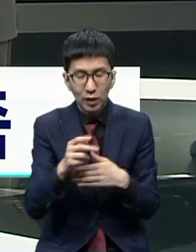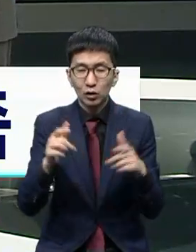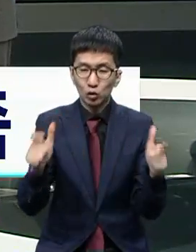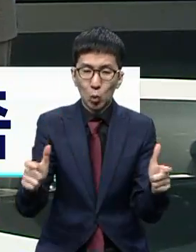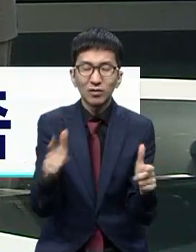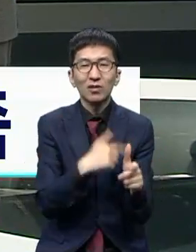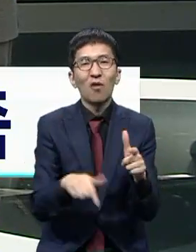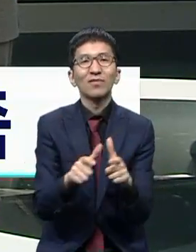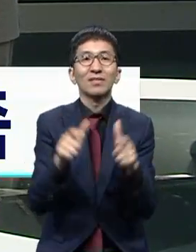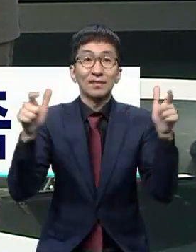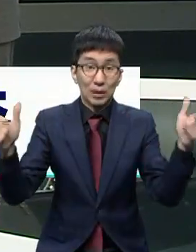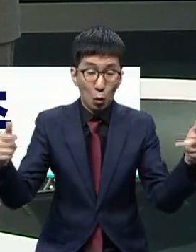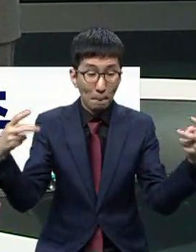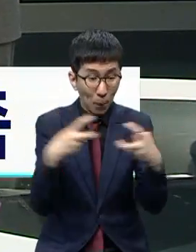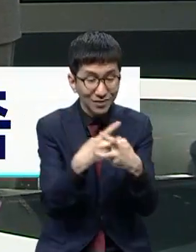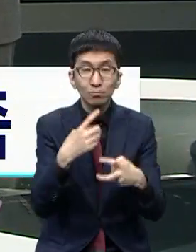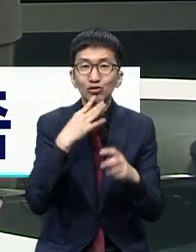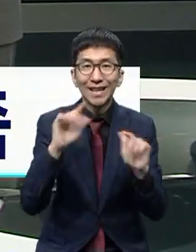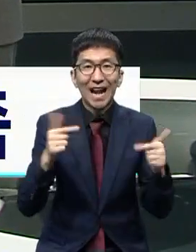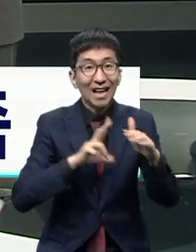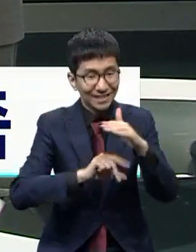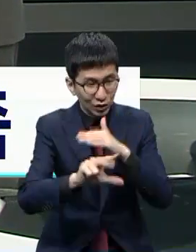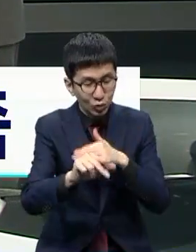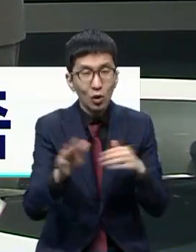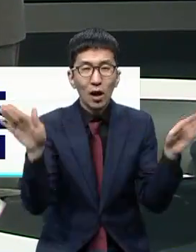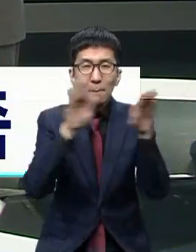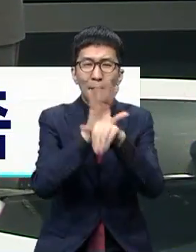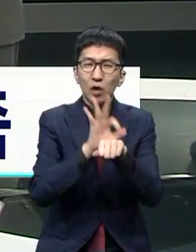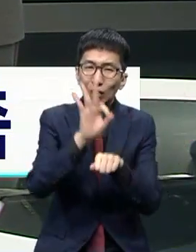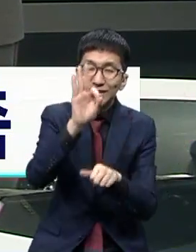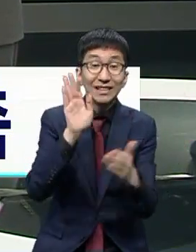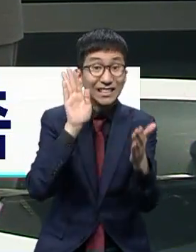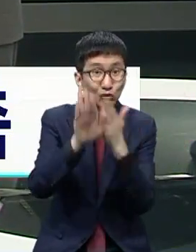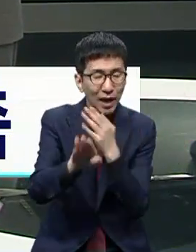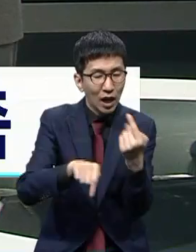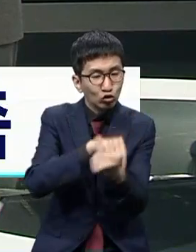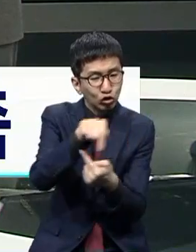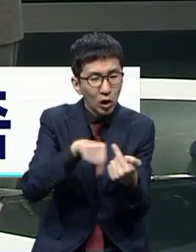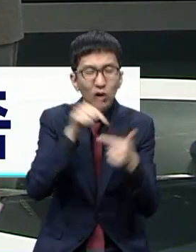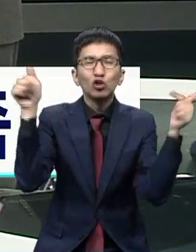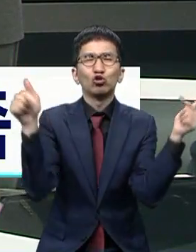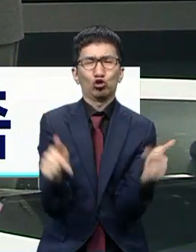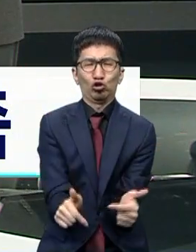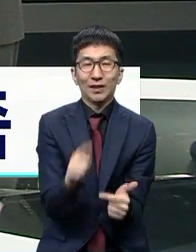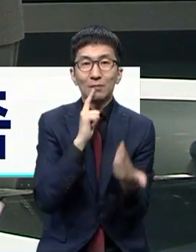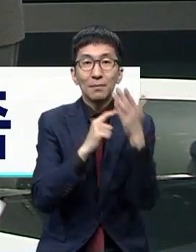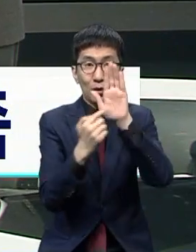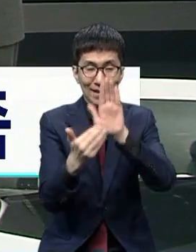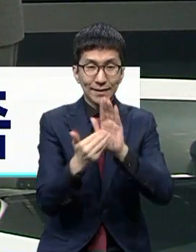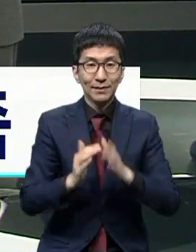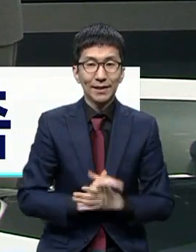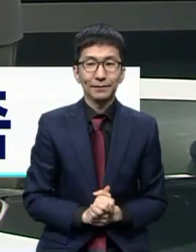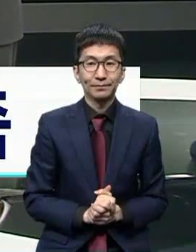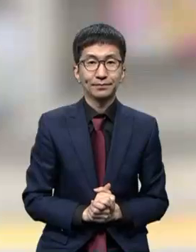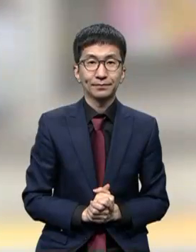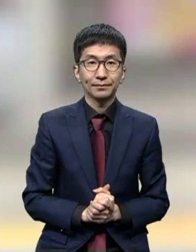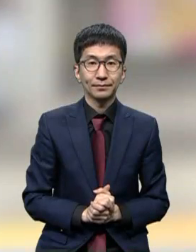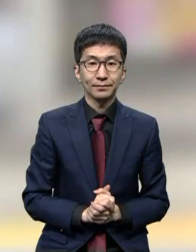이어서 지하철도 밤 10시 이후에는 운행 횟수를 줄이기로 했습니다. 김덕현 기자가 취재했습니다.